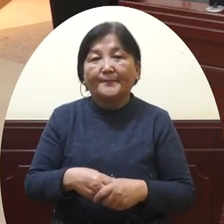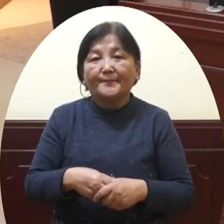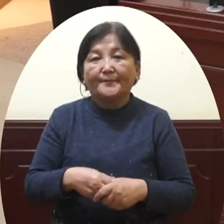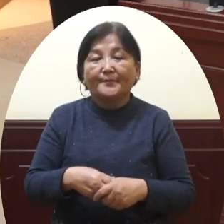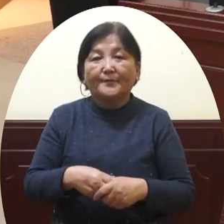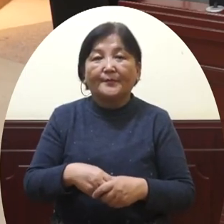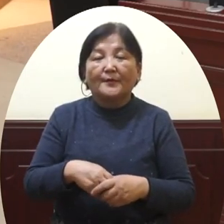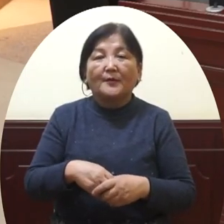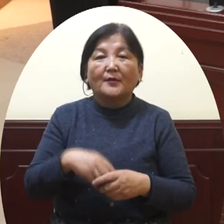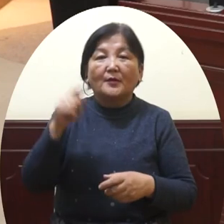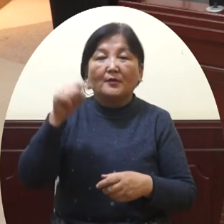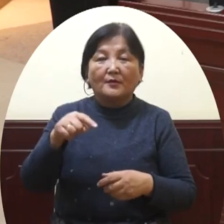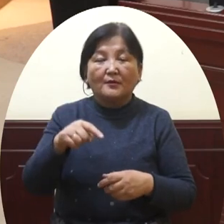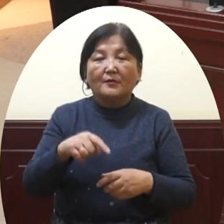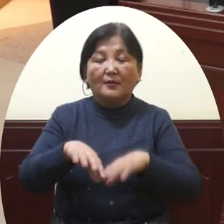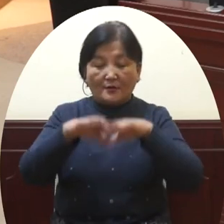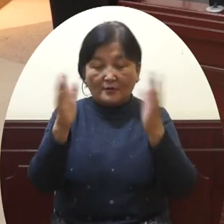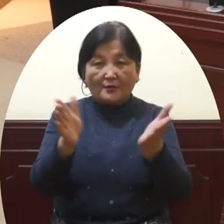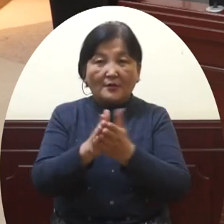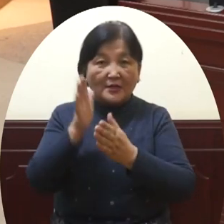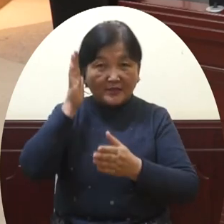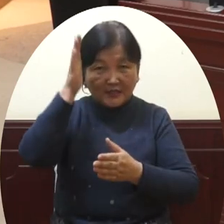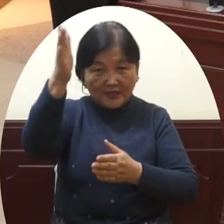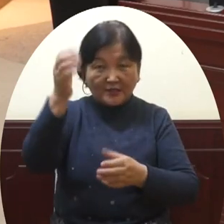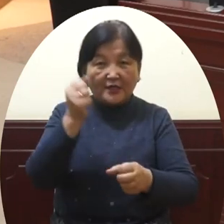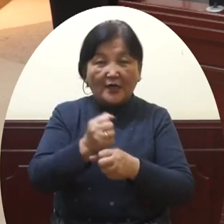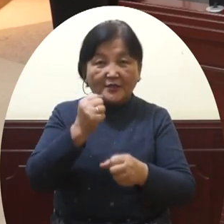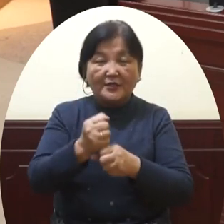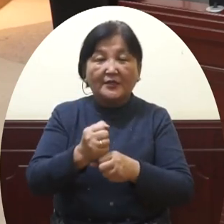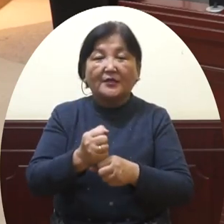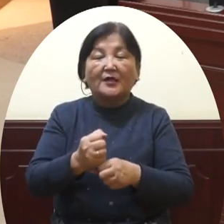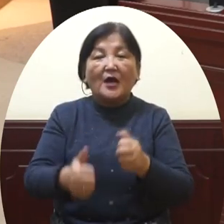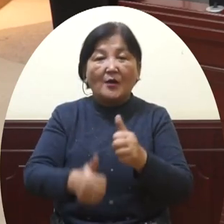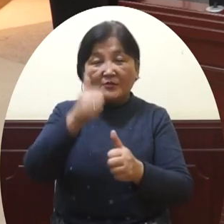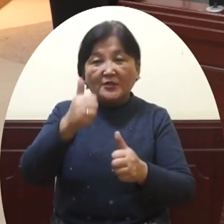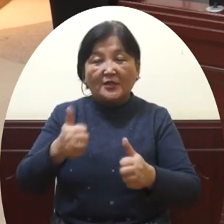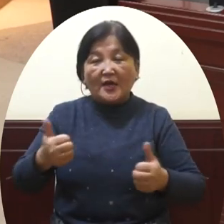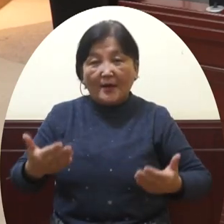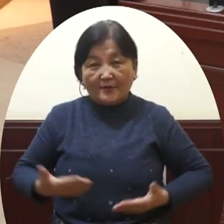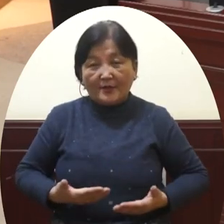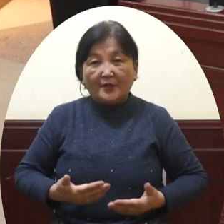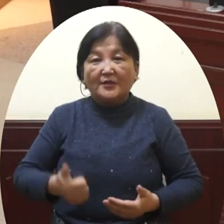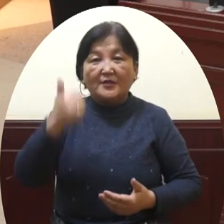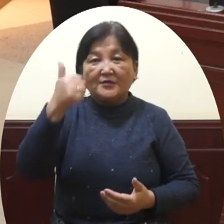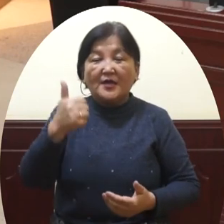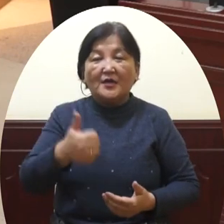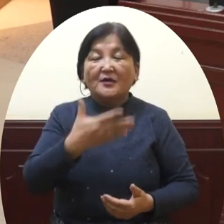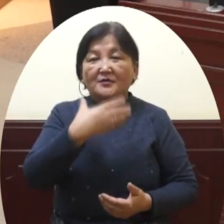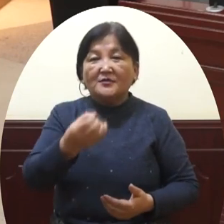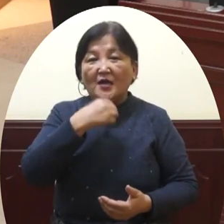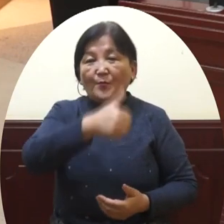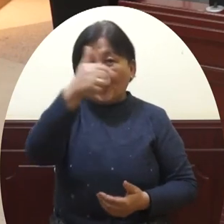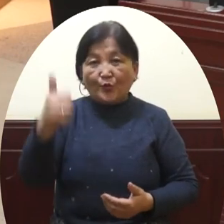доктор гэрэлтүүдийн хоттоо цаашдын ажил амьдрал ажил гэж сайн